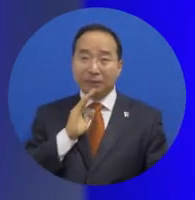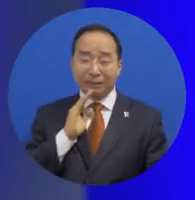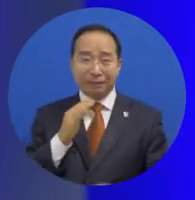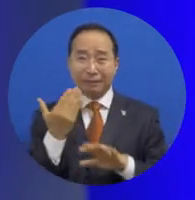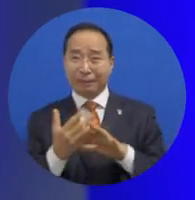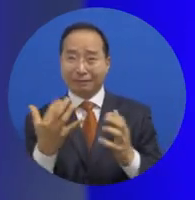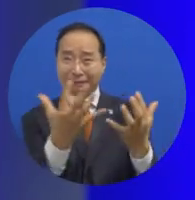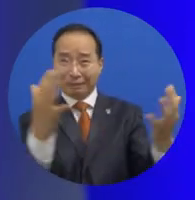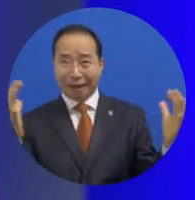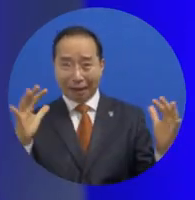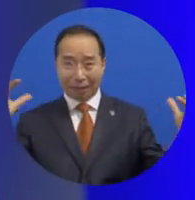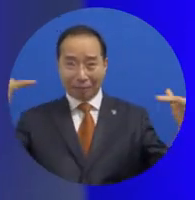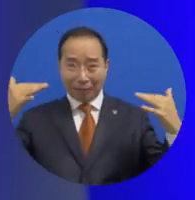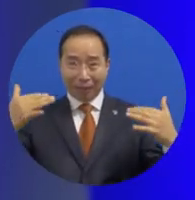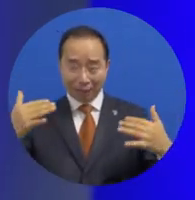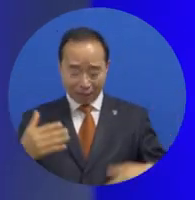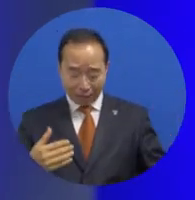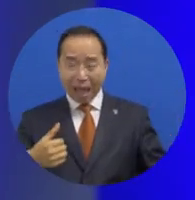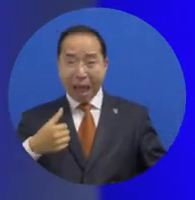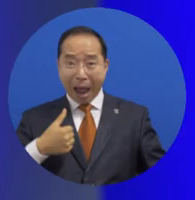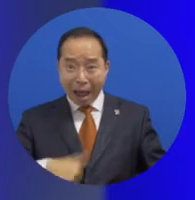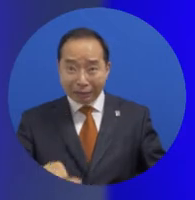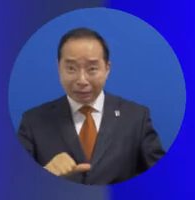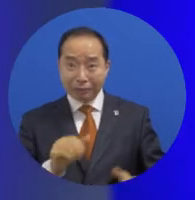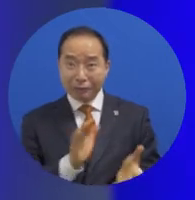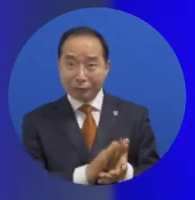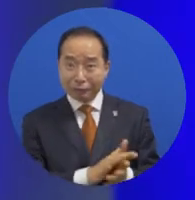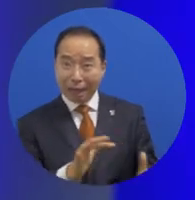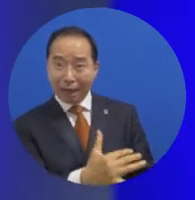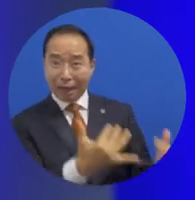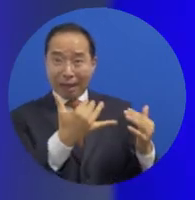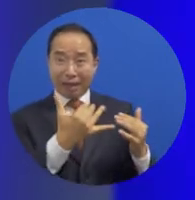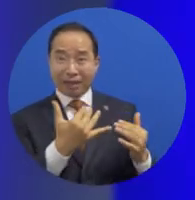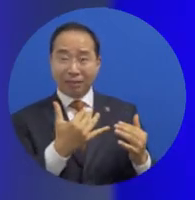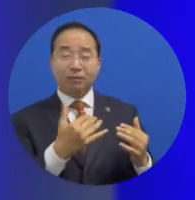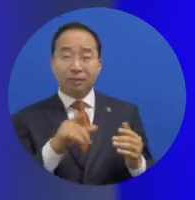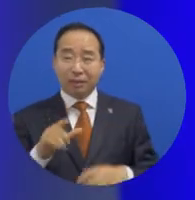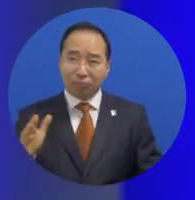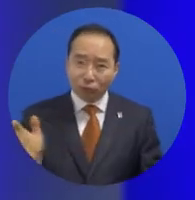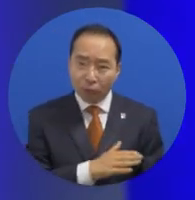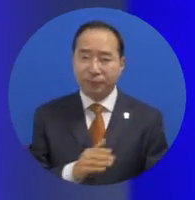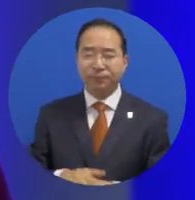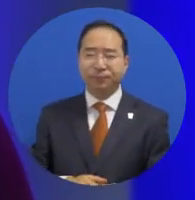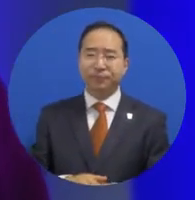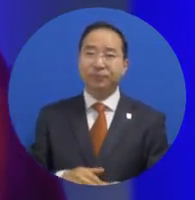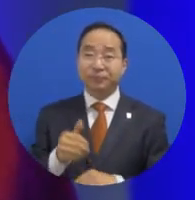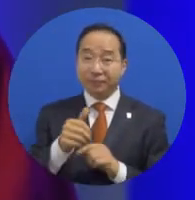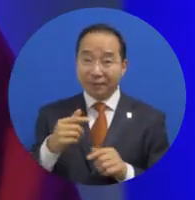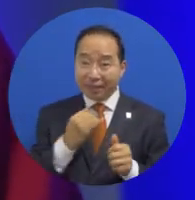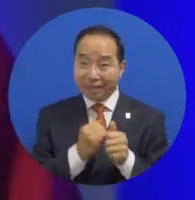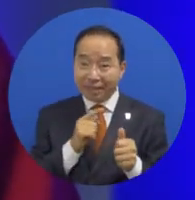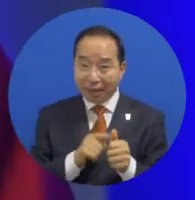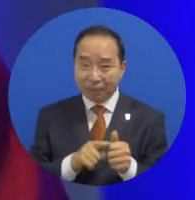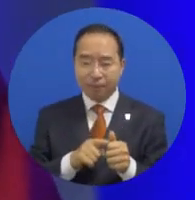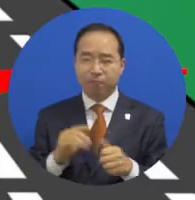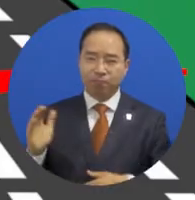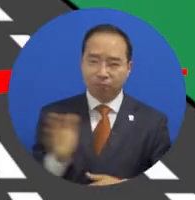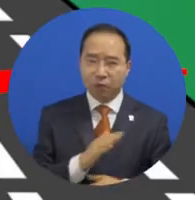동네 주민들이 다 봤죠. 아들 반 친구들까지 다 봤죠. 이 사람이 그날부터 변하기